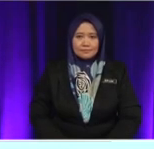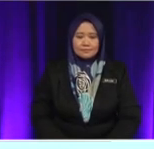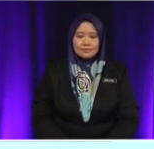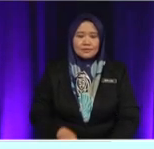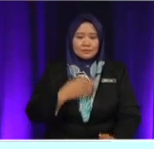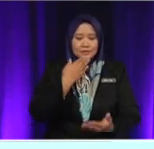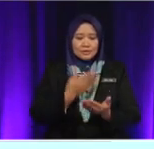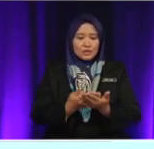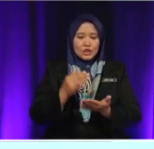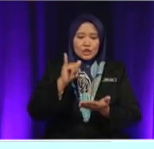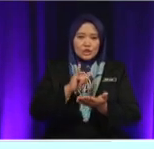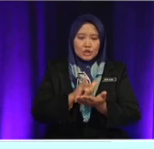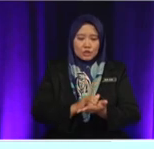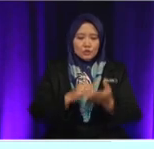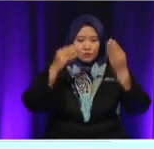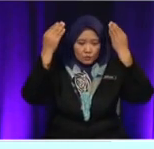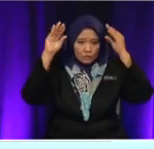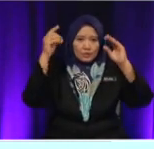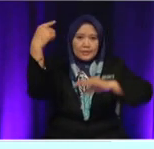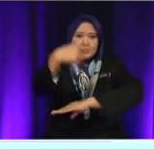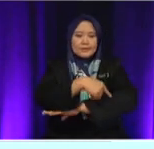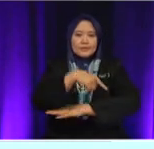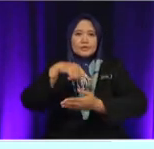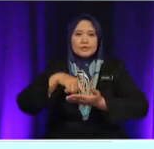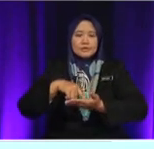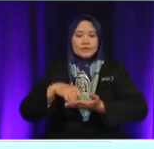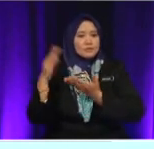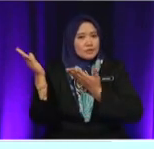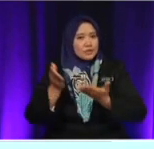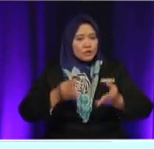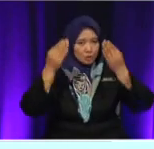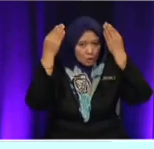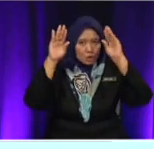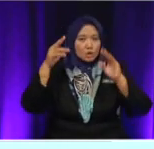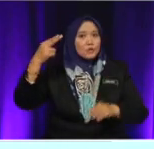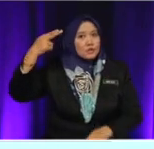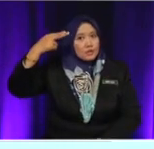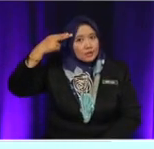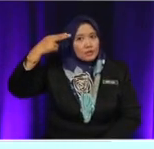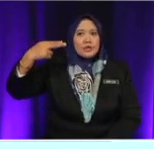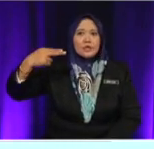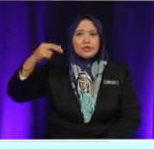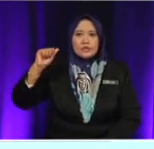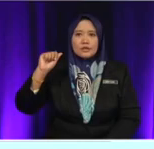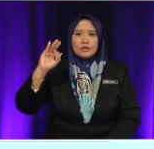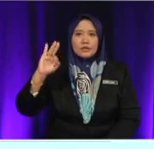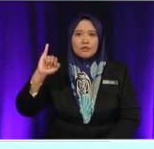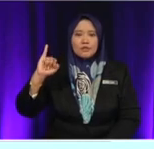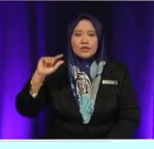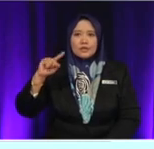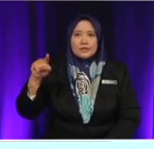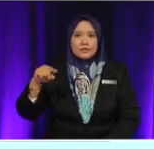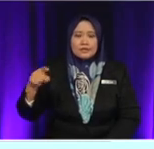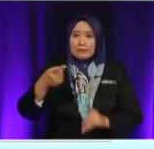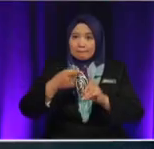Baik, itulah dia profil guru yang akan menemani kita hari ini. Kita persilakan Cikgu Muhammad Hafiz bin Mat Jamal dari Sekolah Menengah Teknik Melaka, Bukit Piatu,